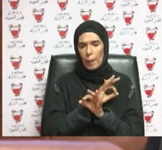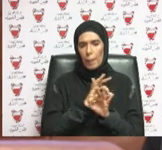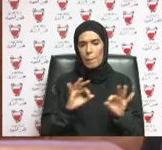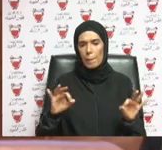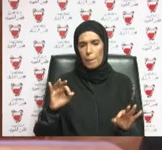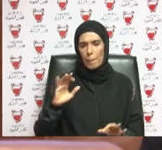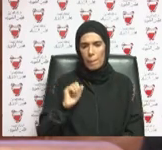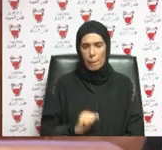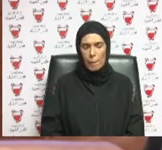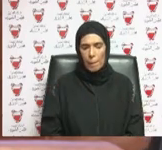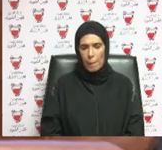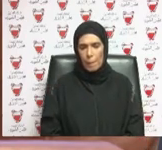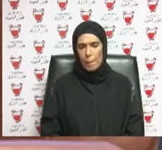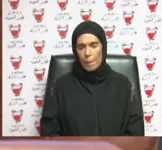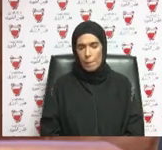سكان هذه الجزيرة.